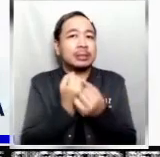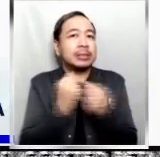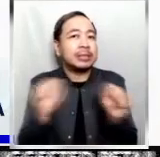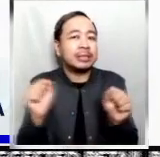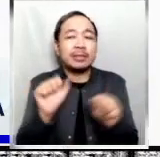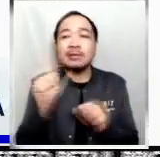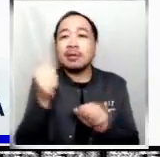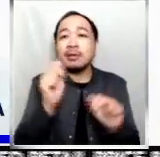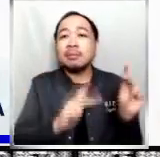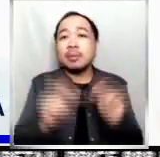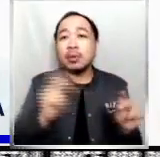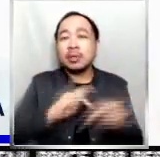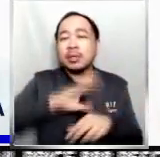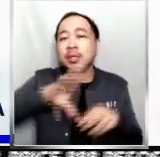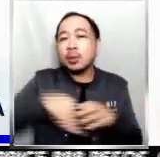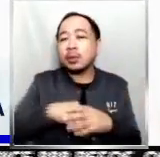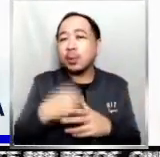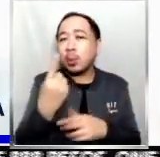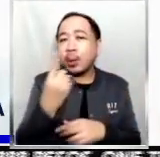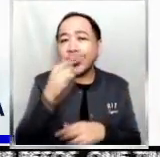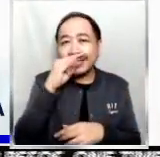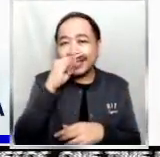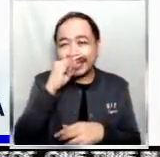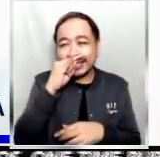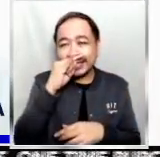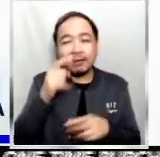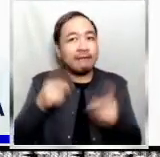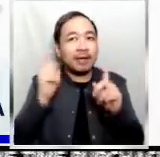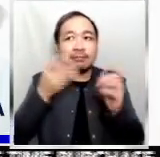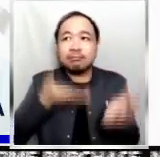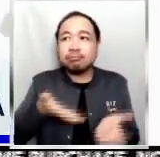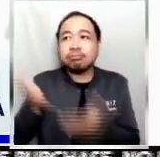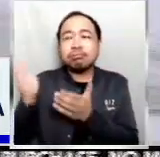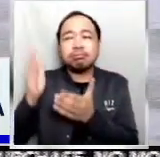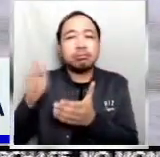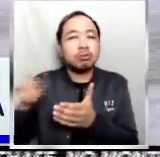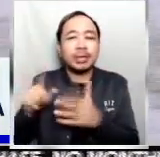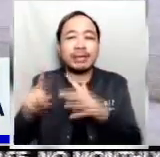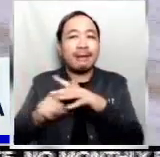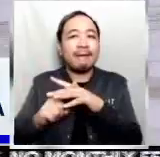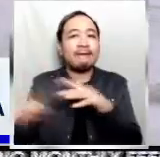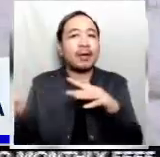kabilang ng isang bata na agad ding naihatid sa pinakamalapit na evacuation center.